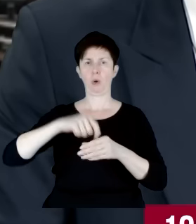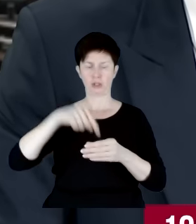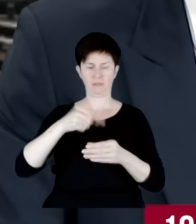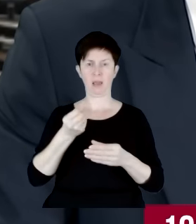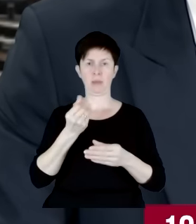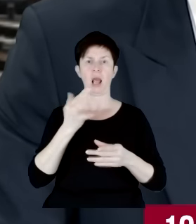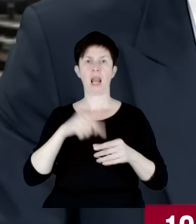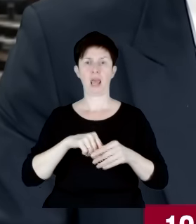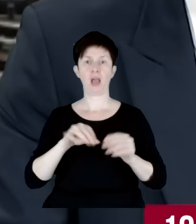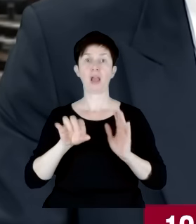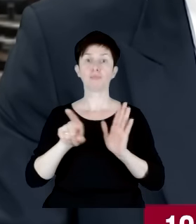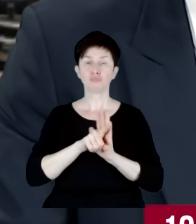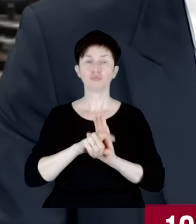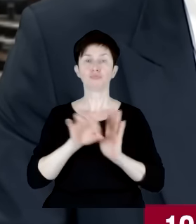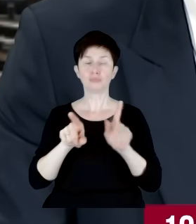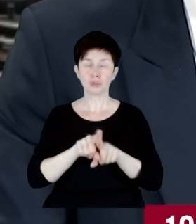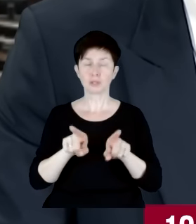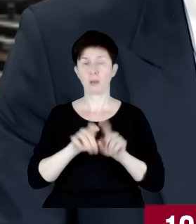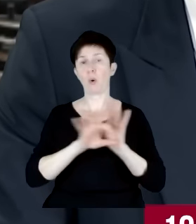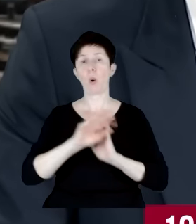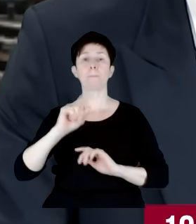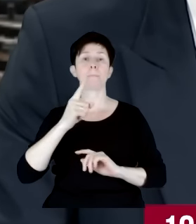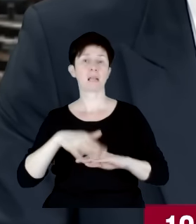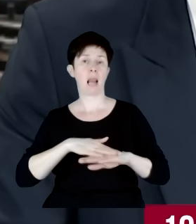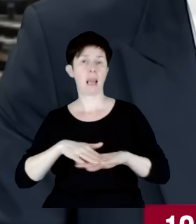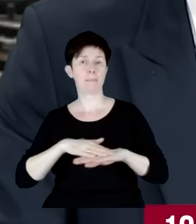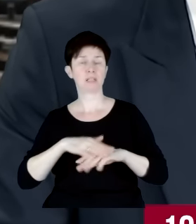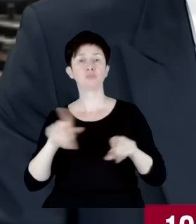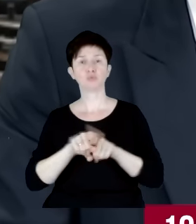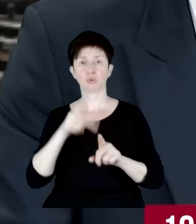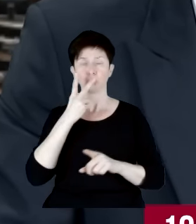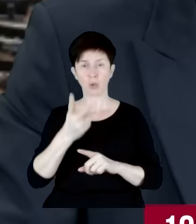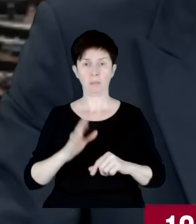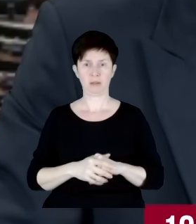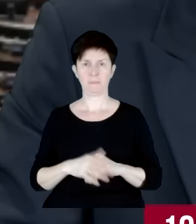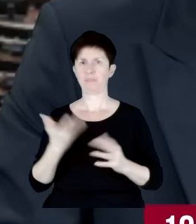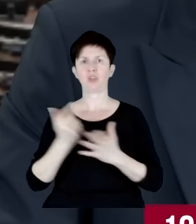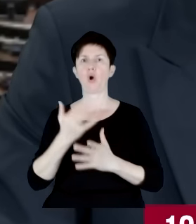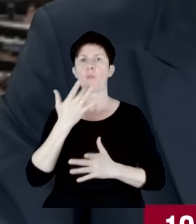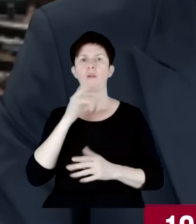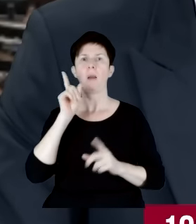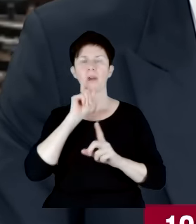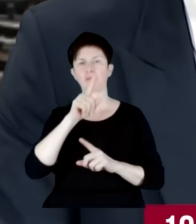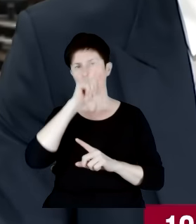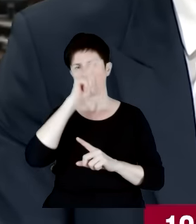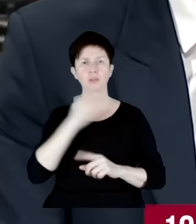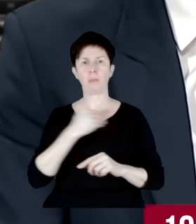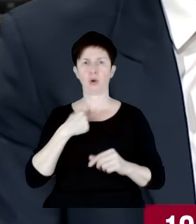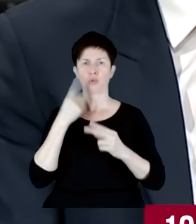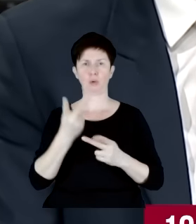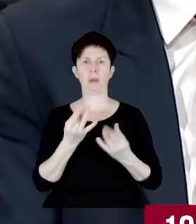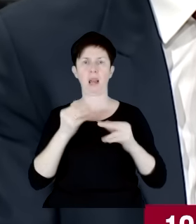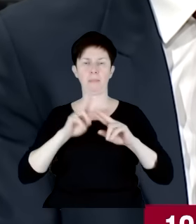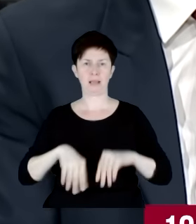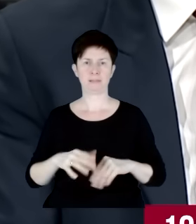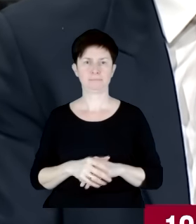ten wpływ będzie zasadniczy, a nie tylko wpływ samej retoryki. No czyli jednak szybciej. Profesor Norbert Maliszewski, politolog, mój drugi